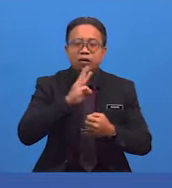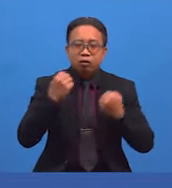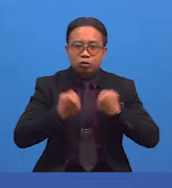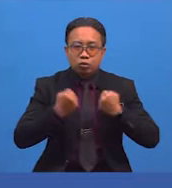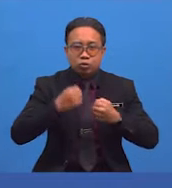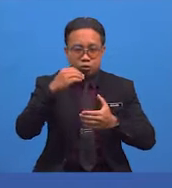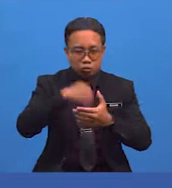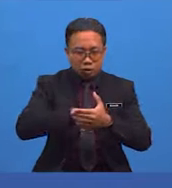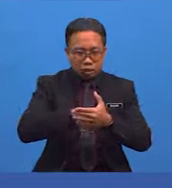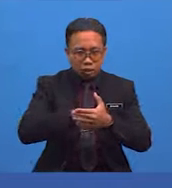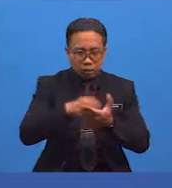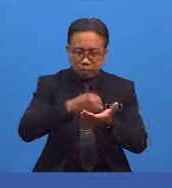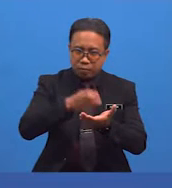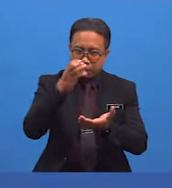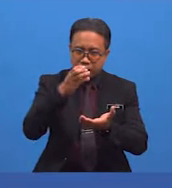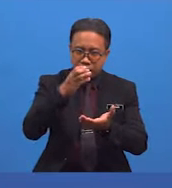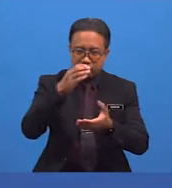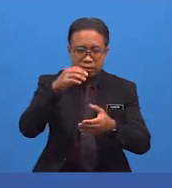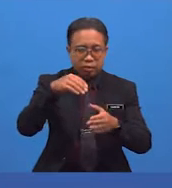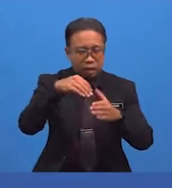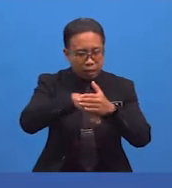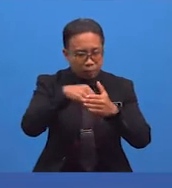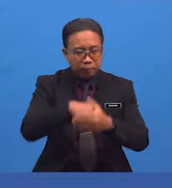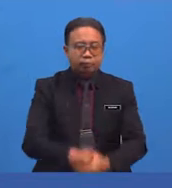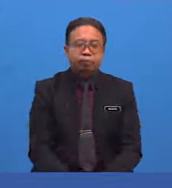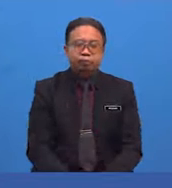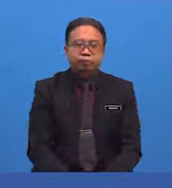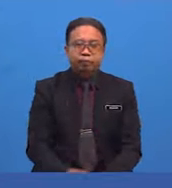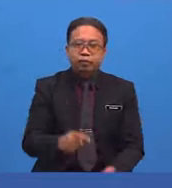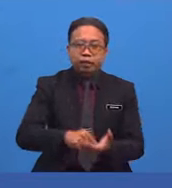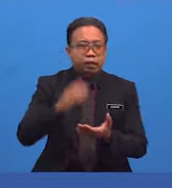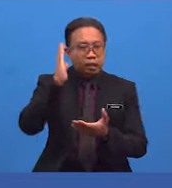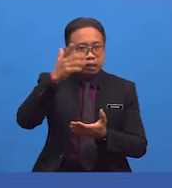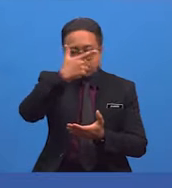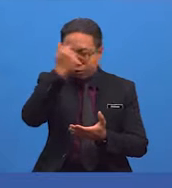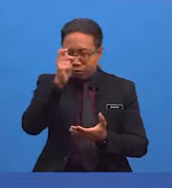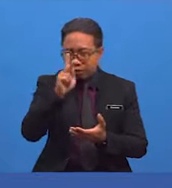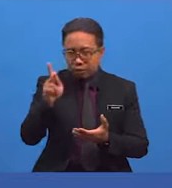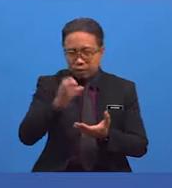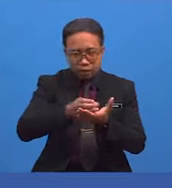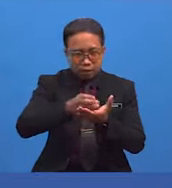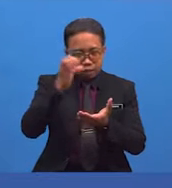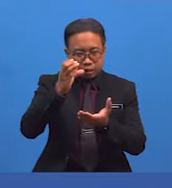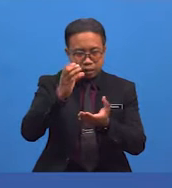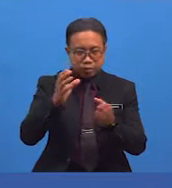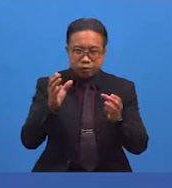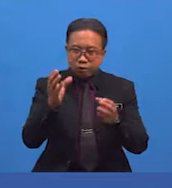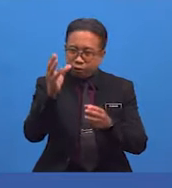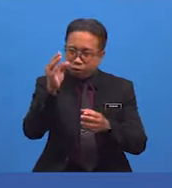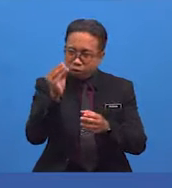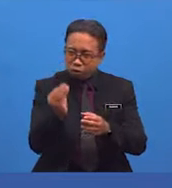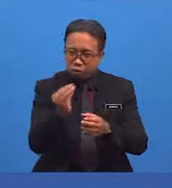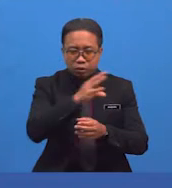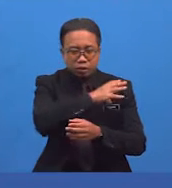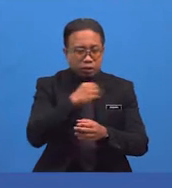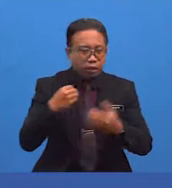sejuk ke dalam gelas yang di sebelah dalam. Ini akan menyebabkan gelas itu mengecut